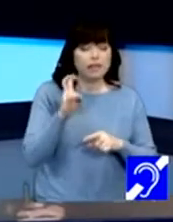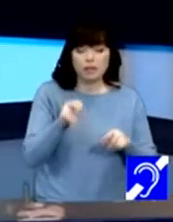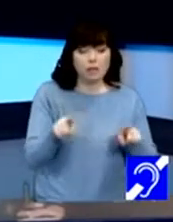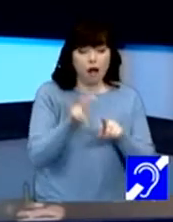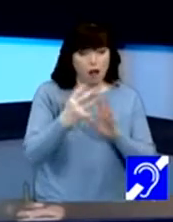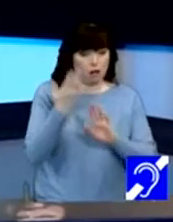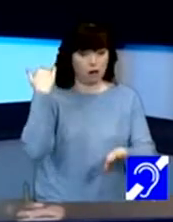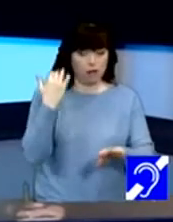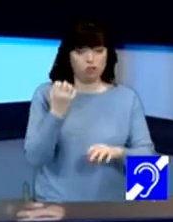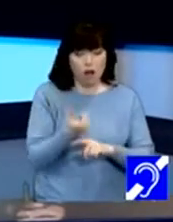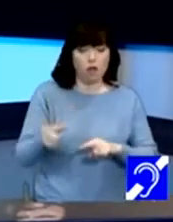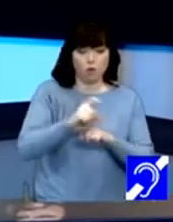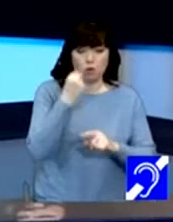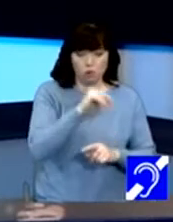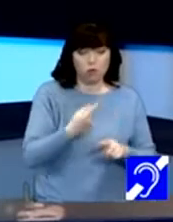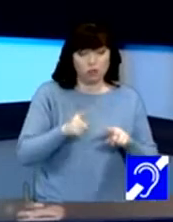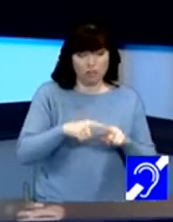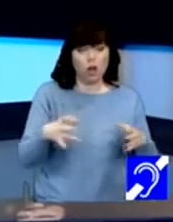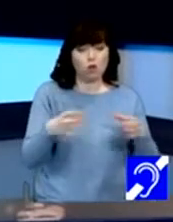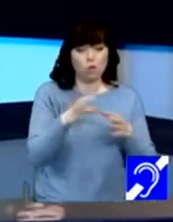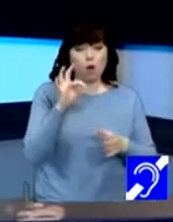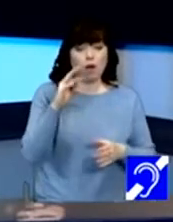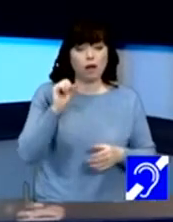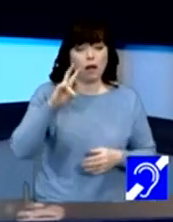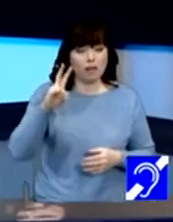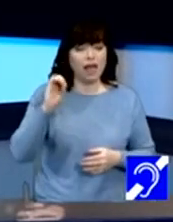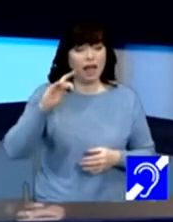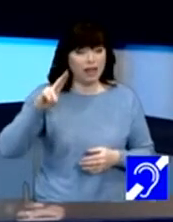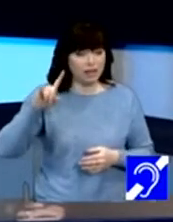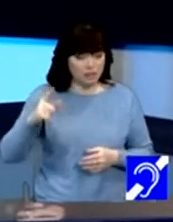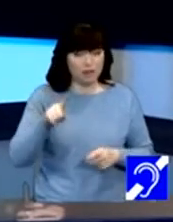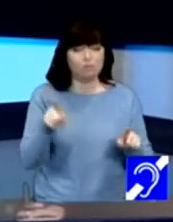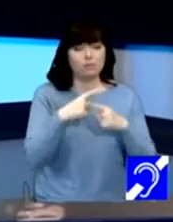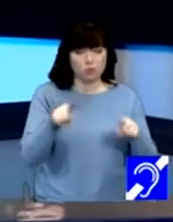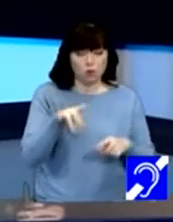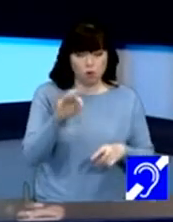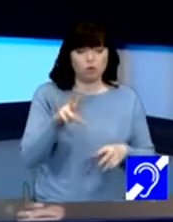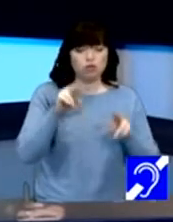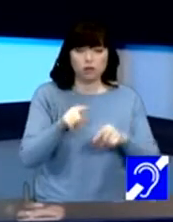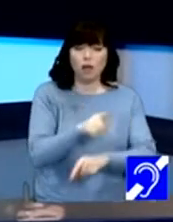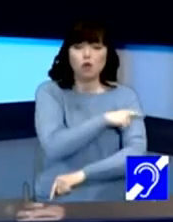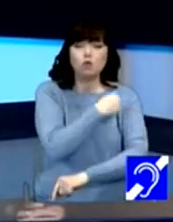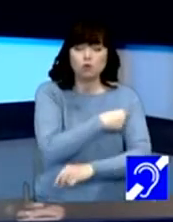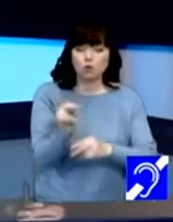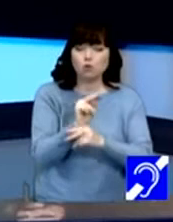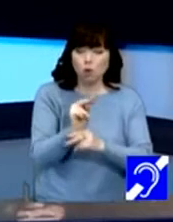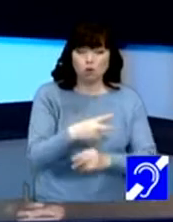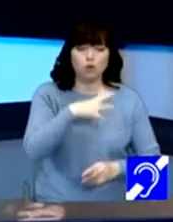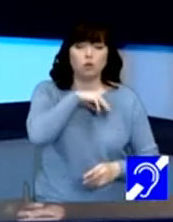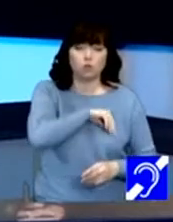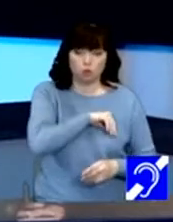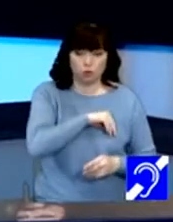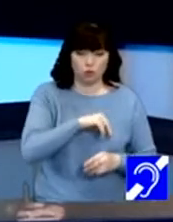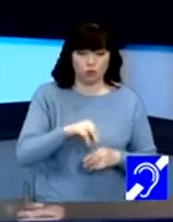Solistul formației de muzică pop rock Ocean Elzy, Sviatoslav Vakarciuk, este doctorul sufletelor îndurerate din Ucraina.